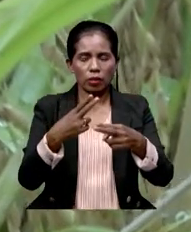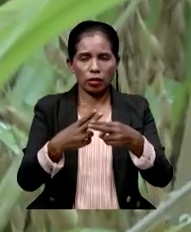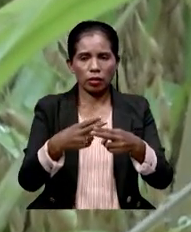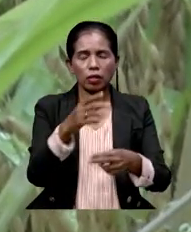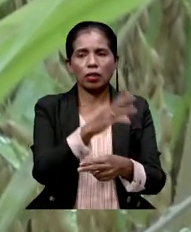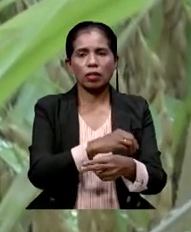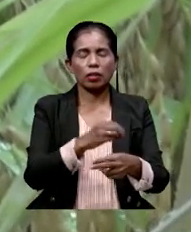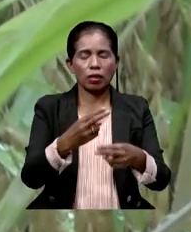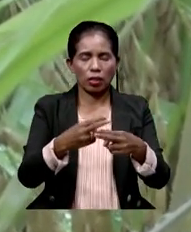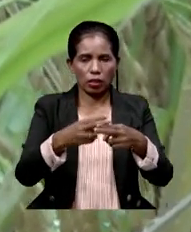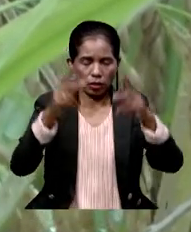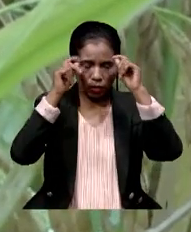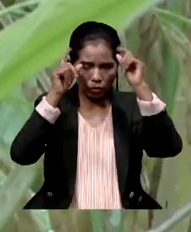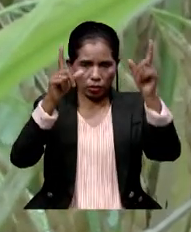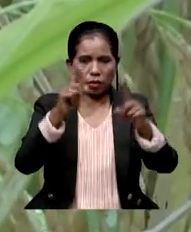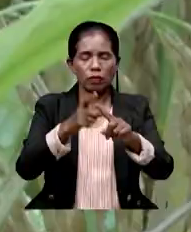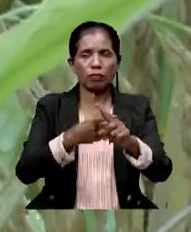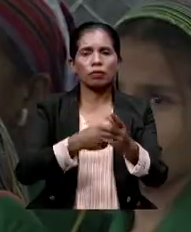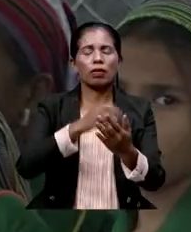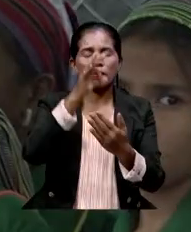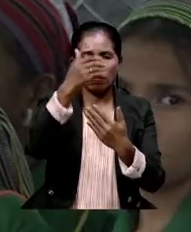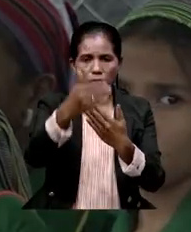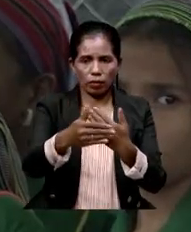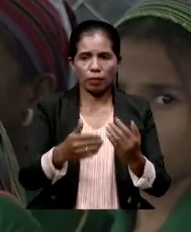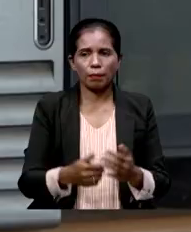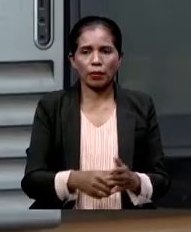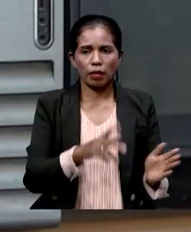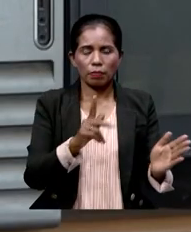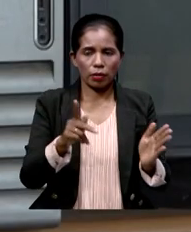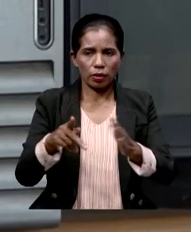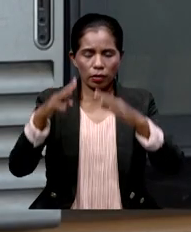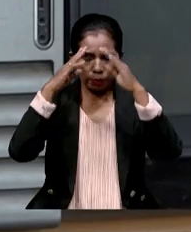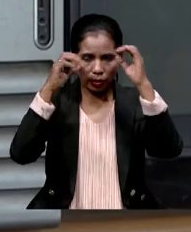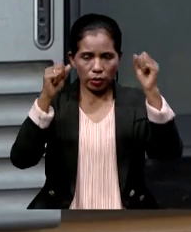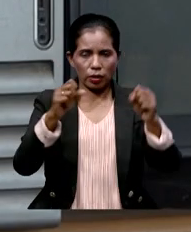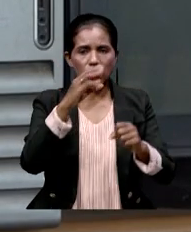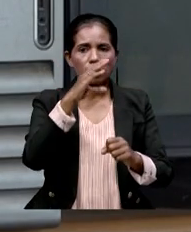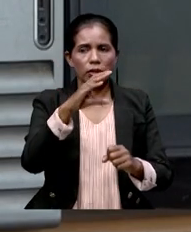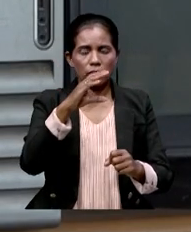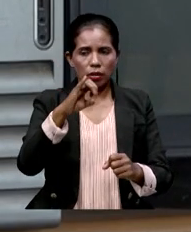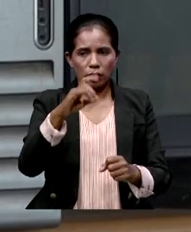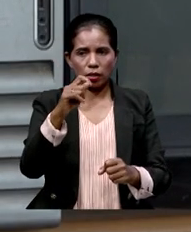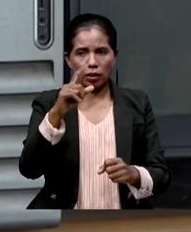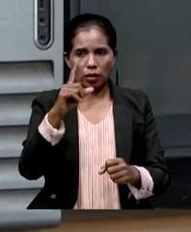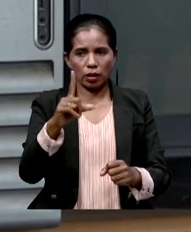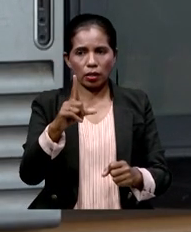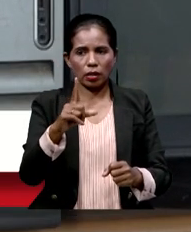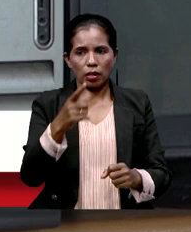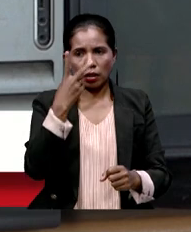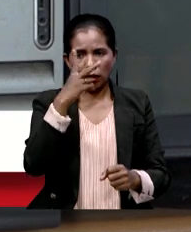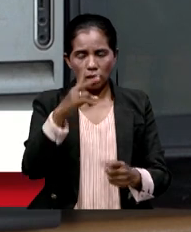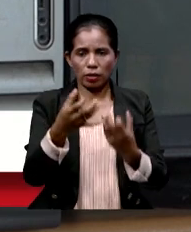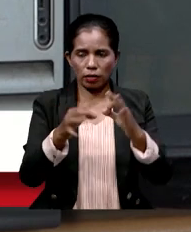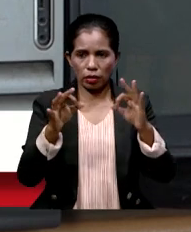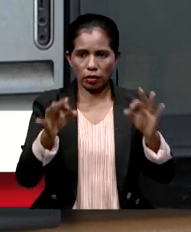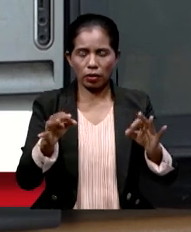brand Timornian ia fulanoin. Tuir plano o nebe presidente CCTL Haretian katak